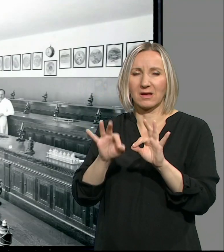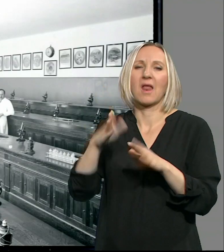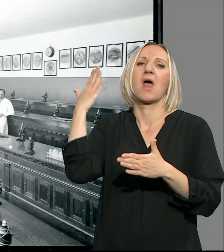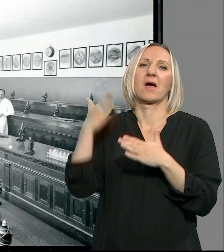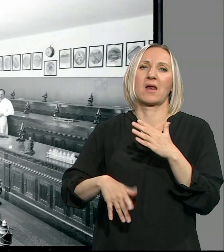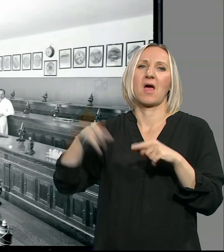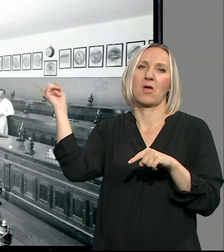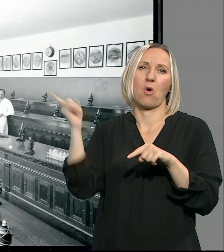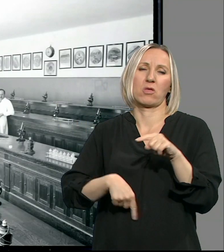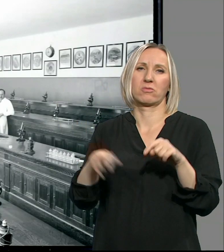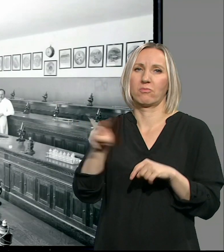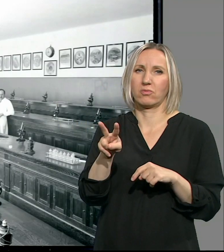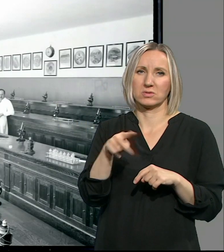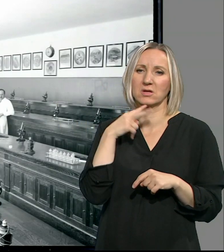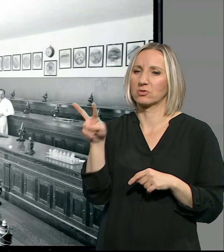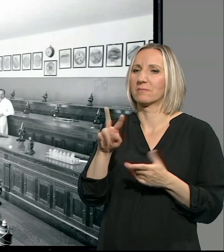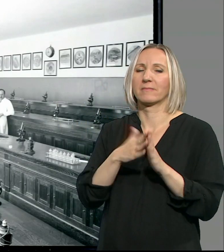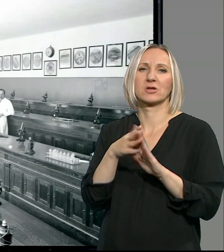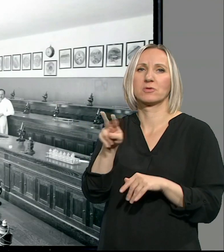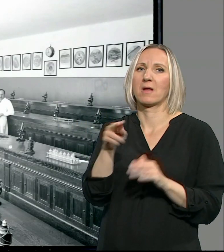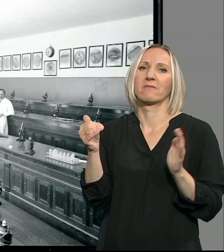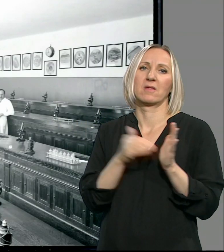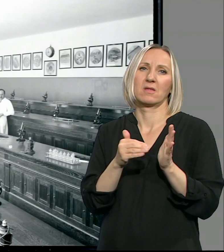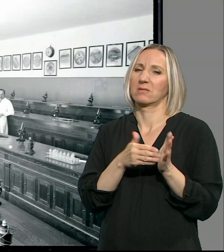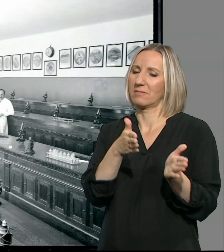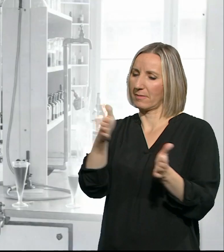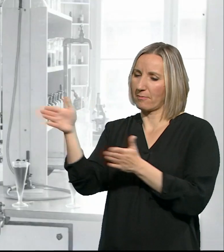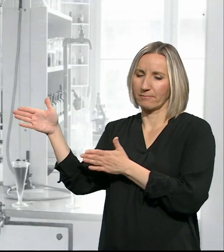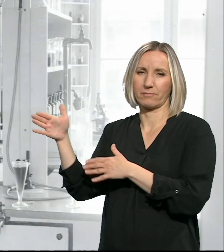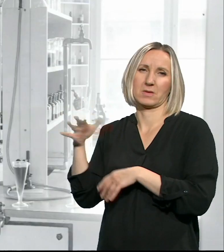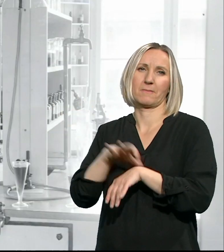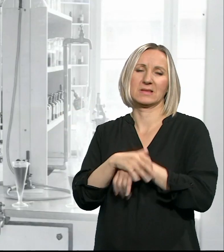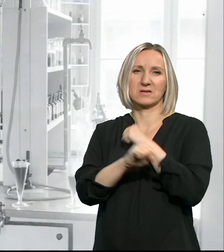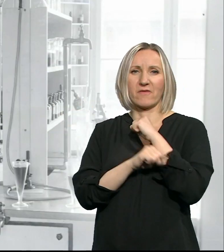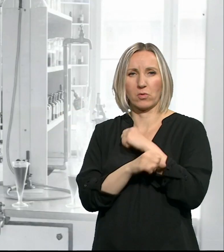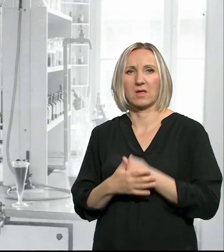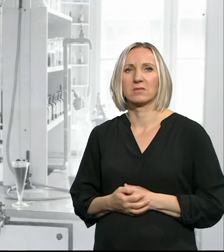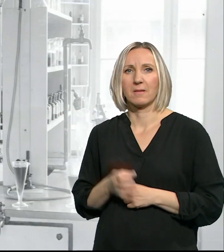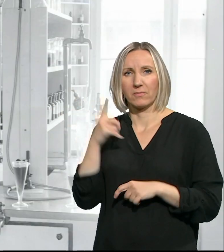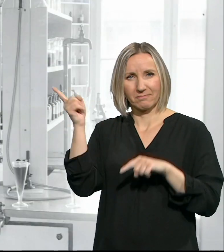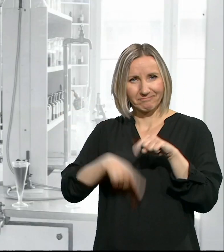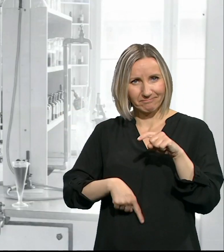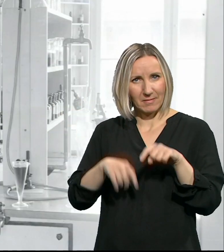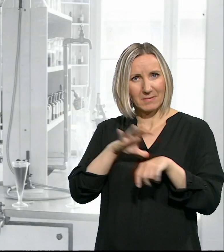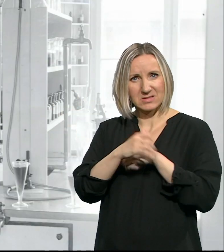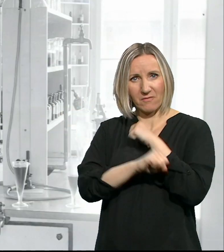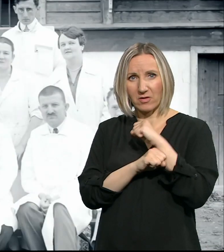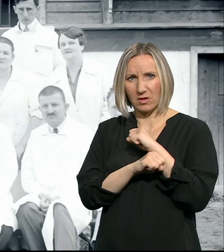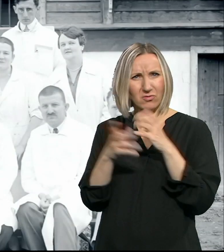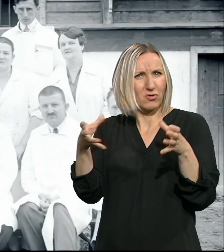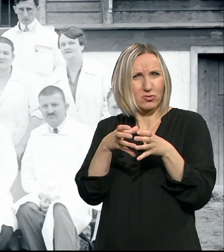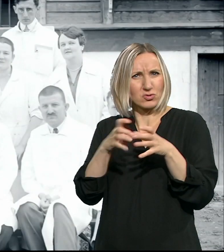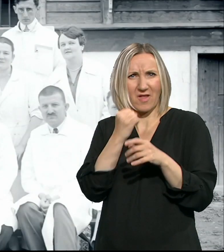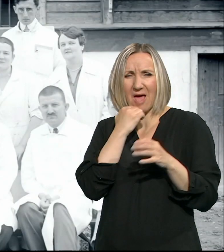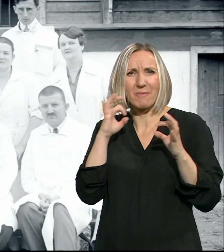praktično targetirani kao bračni par koji treba udaljiti sa fakulteta. Po udaljavanju sa fakulteta i velikoj društvenoj nepravdi koja